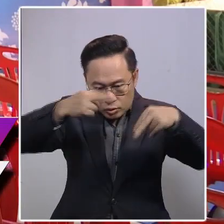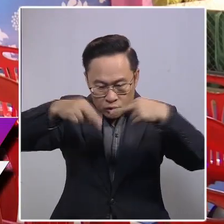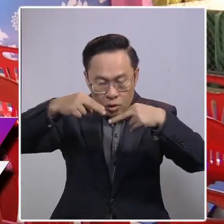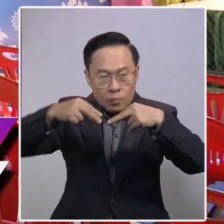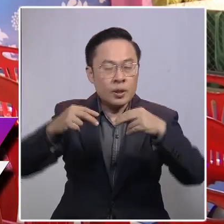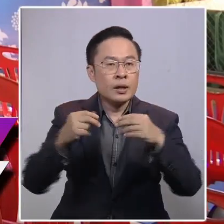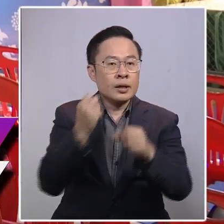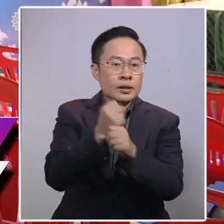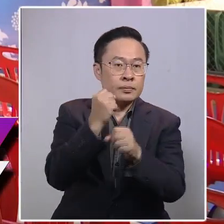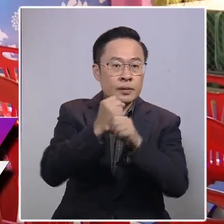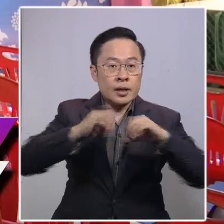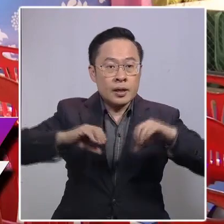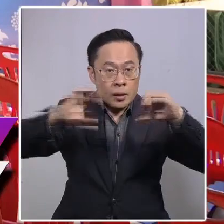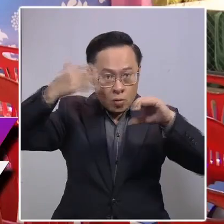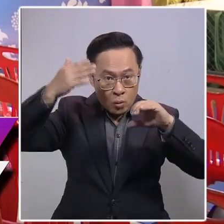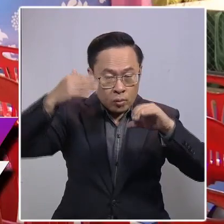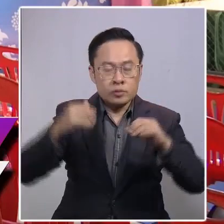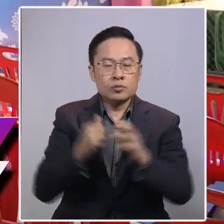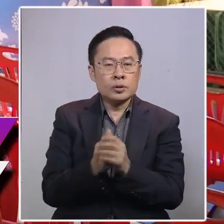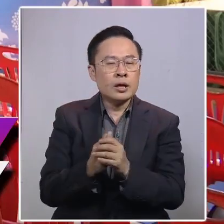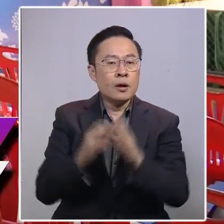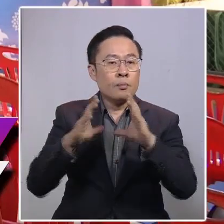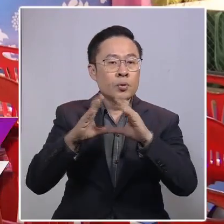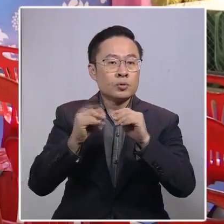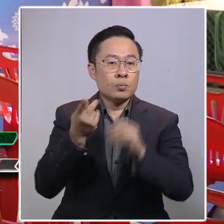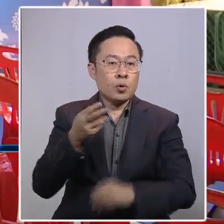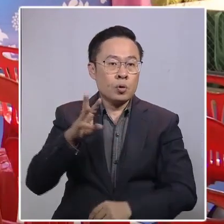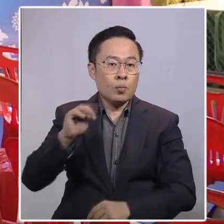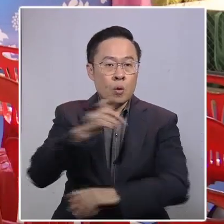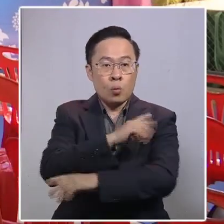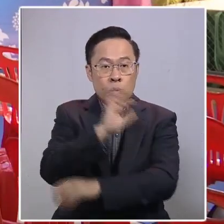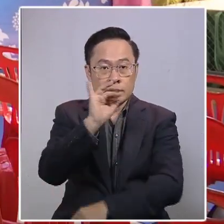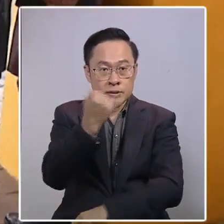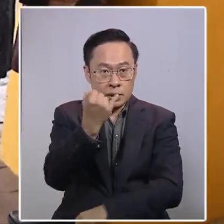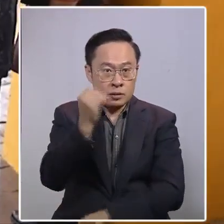ที่การประชุมคณะรัฐมนตรีสัญจรนั้นจะเริ่มขึ้นในวันพรุ่งนี้ครับ